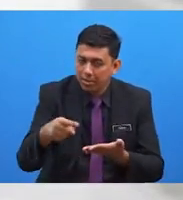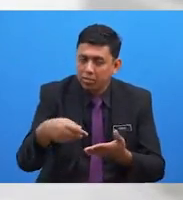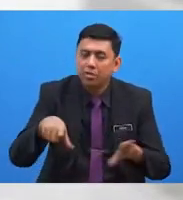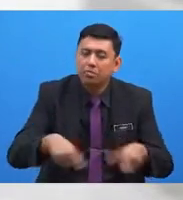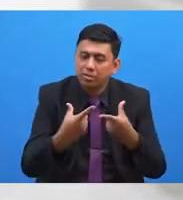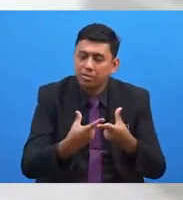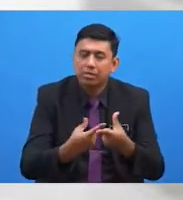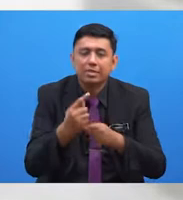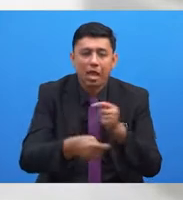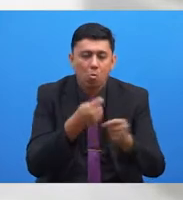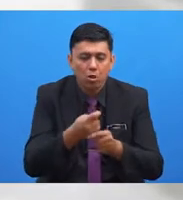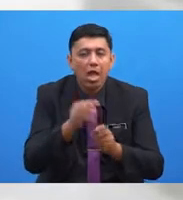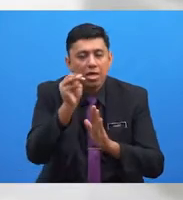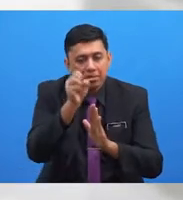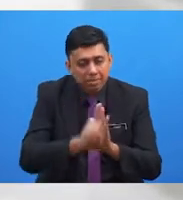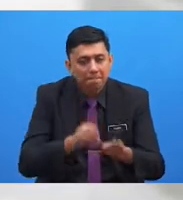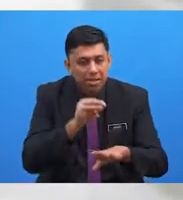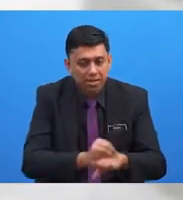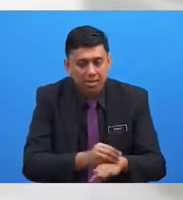dalam tahun semasa perniagaan.